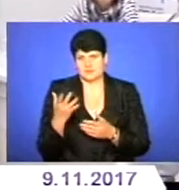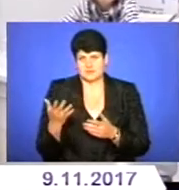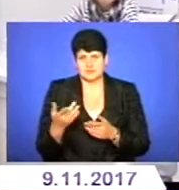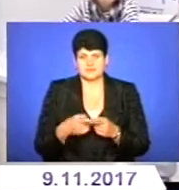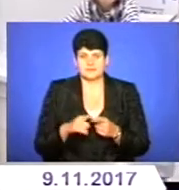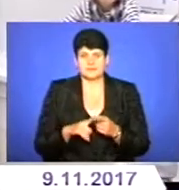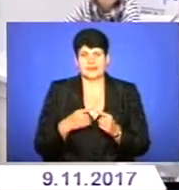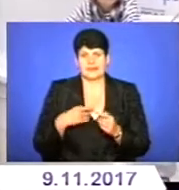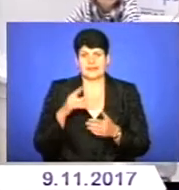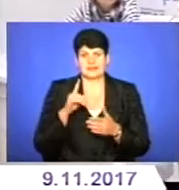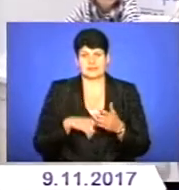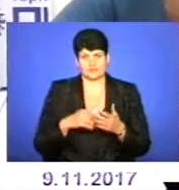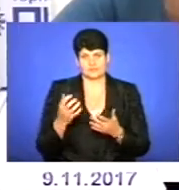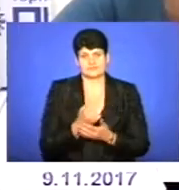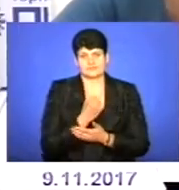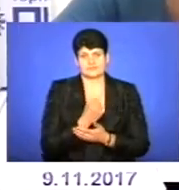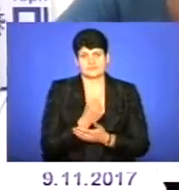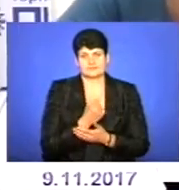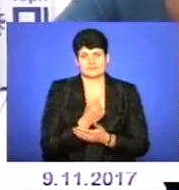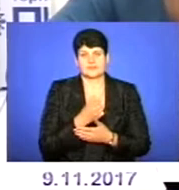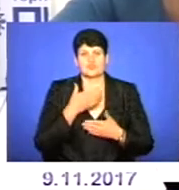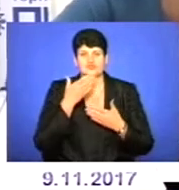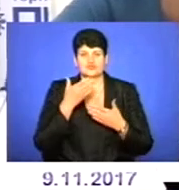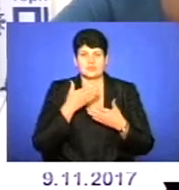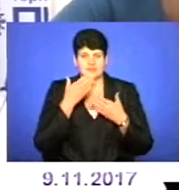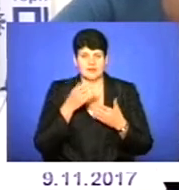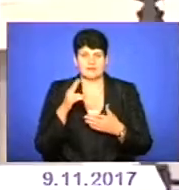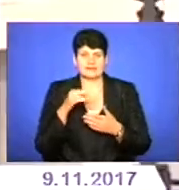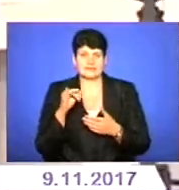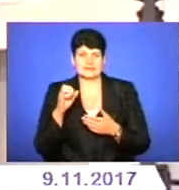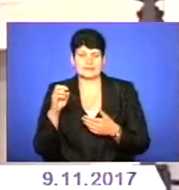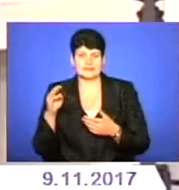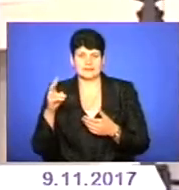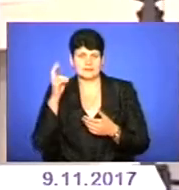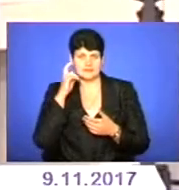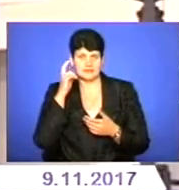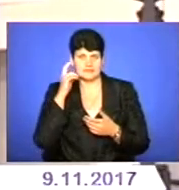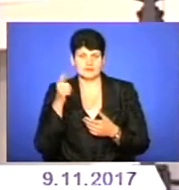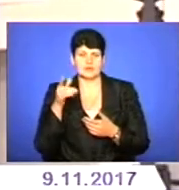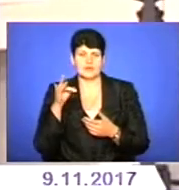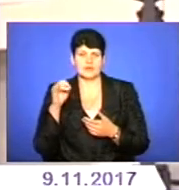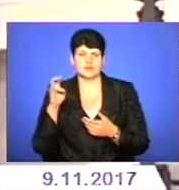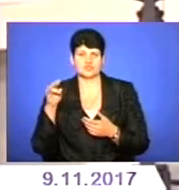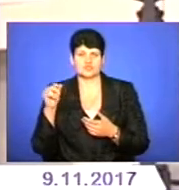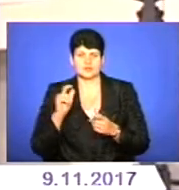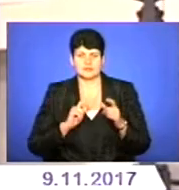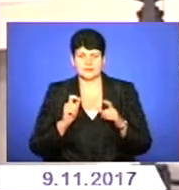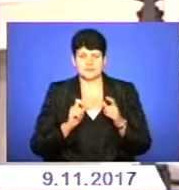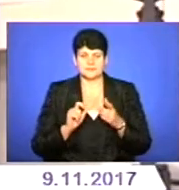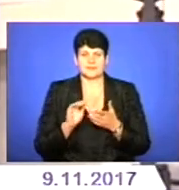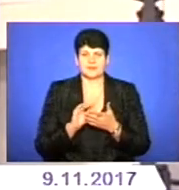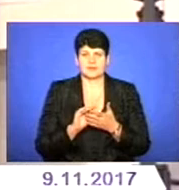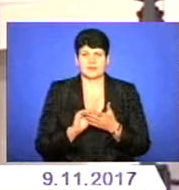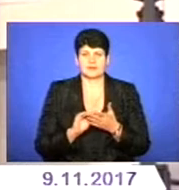і надіюся, що все вдасться. Читав диктант доцент Київського університету імені Бориса Грінченка, автор підручників та посібників